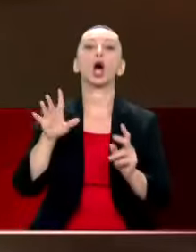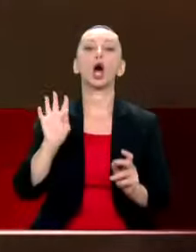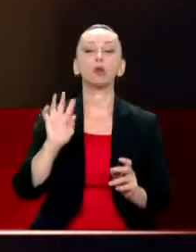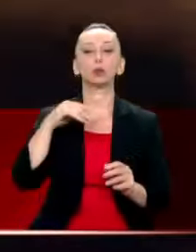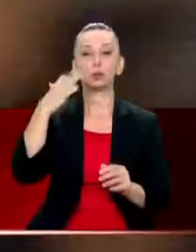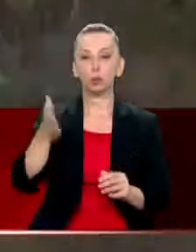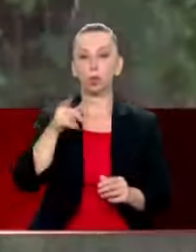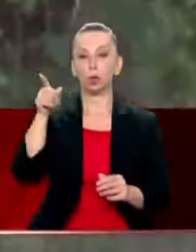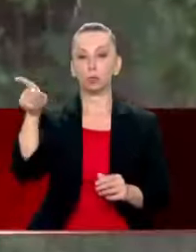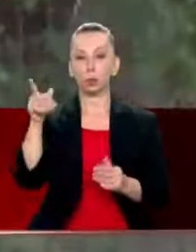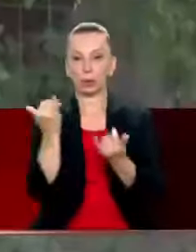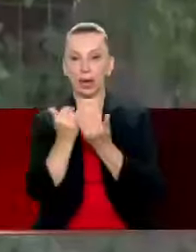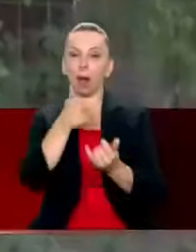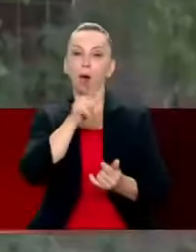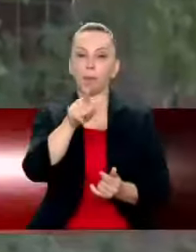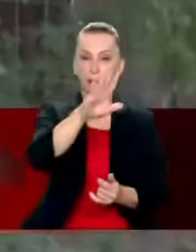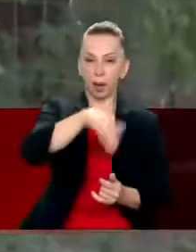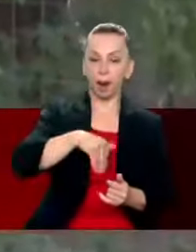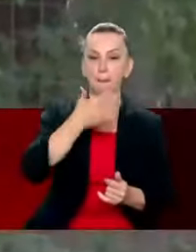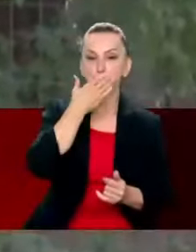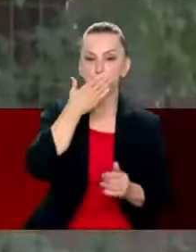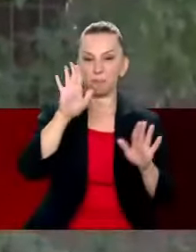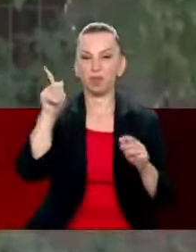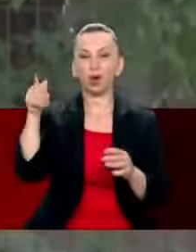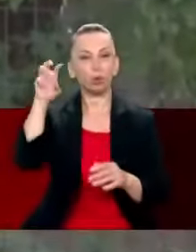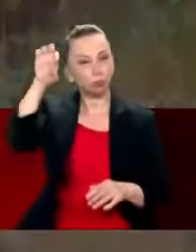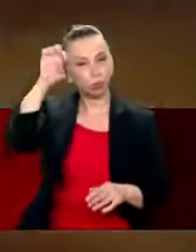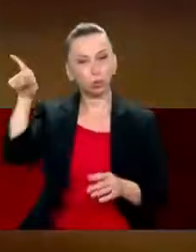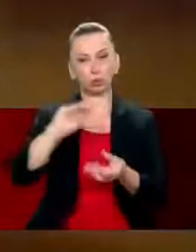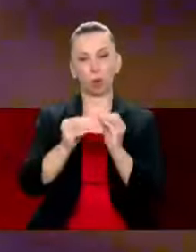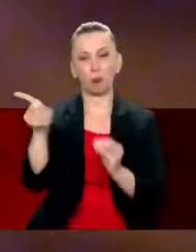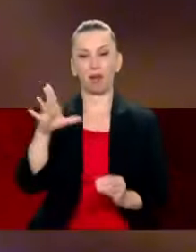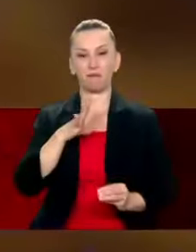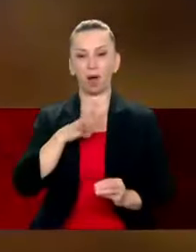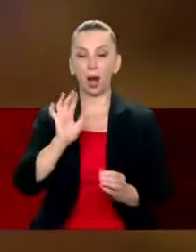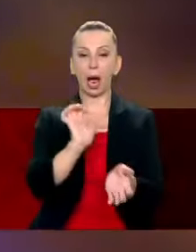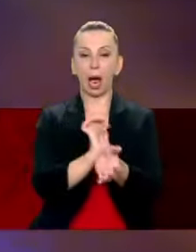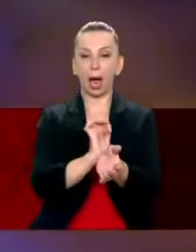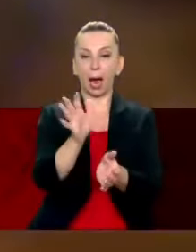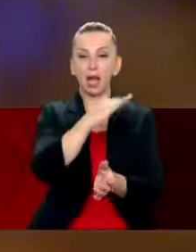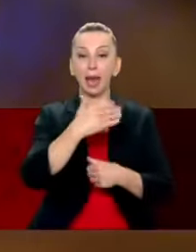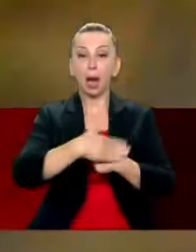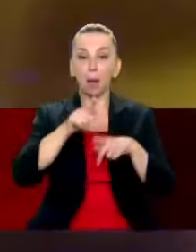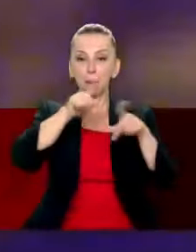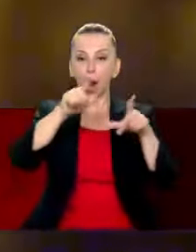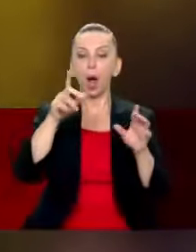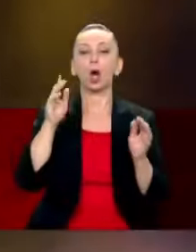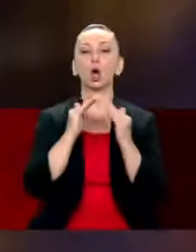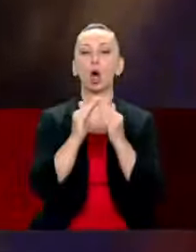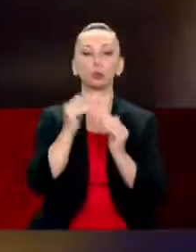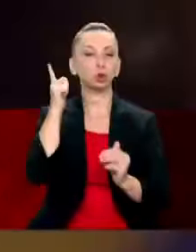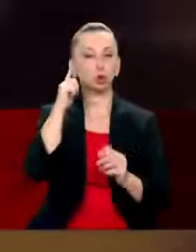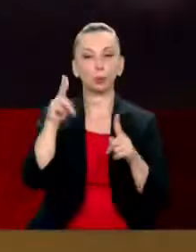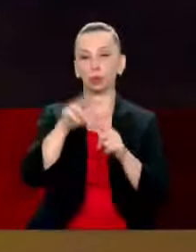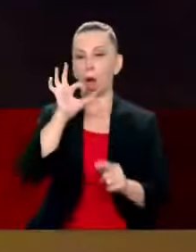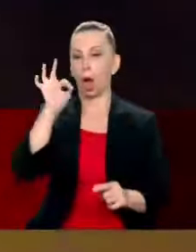da bıçakla alıkoydu. Halüsinasyon gördüğü için, psikolojik sıkıntıları olduğu için. Ailenin yardım çığlıklarını komşular duydu, polise haber verdi.